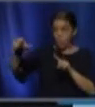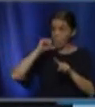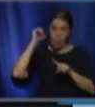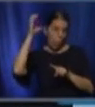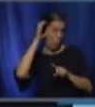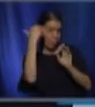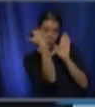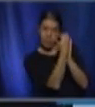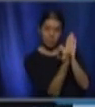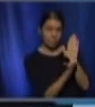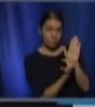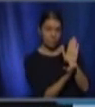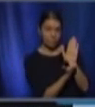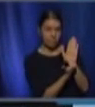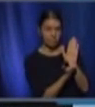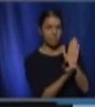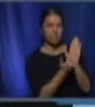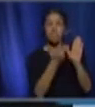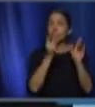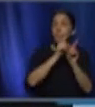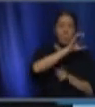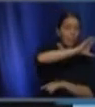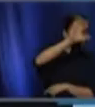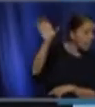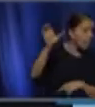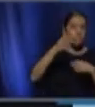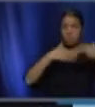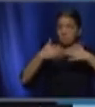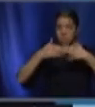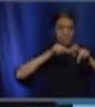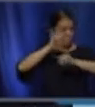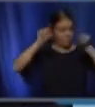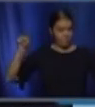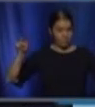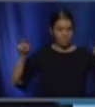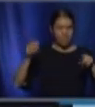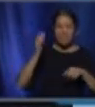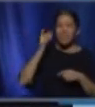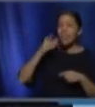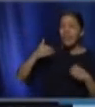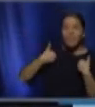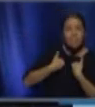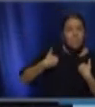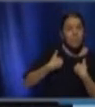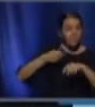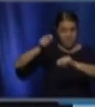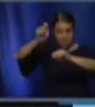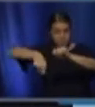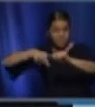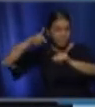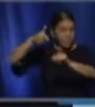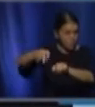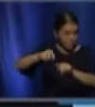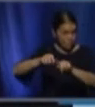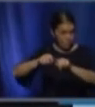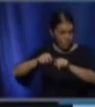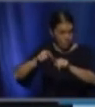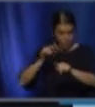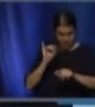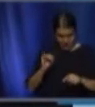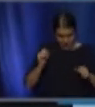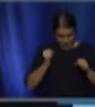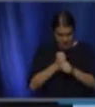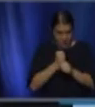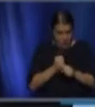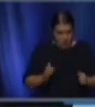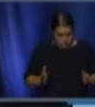dirais, des abattoirs ou à cause de la proximité du travail aussi des gens. Le port du masque n'est pas toujours